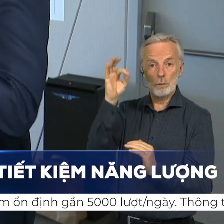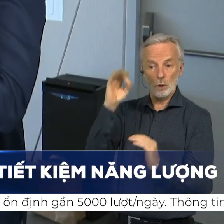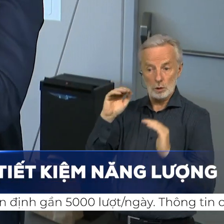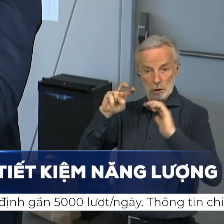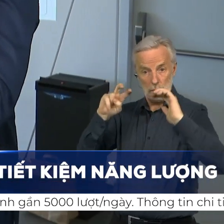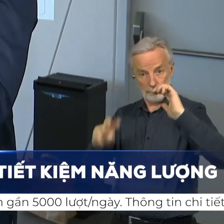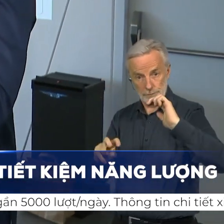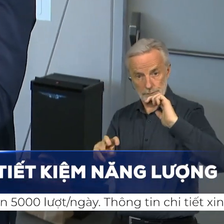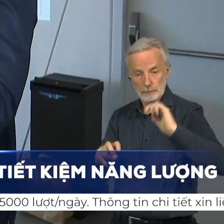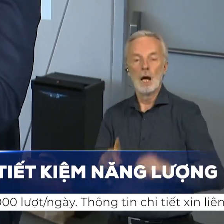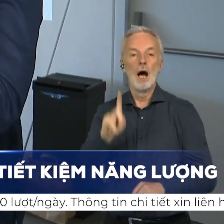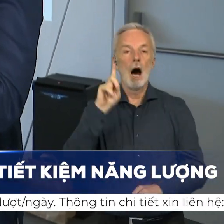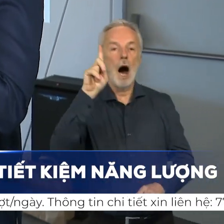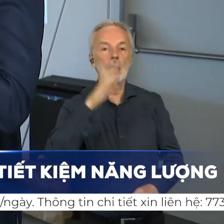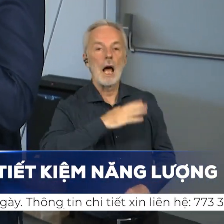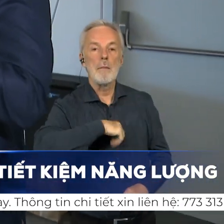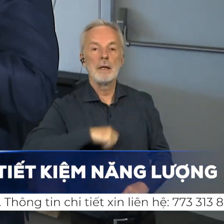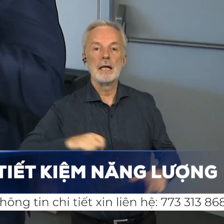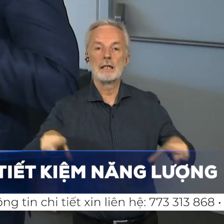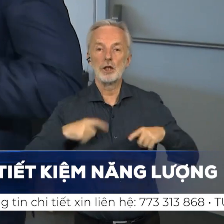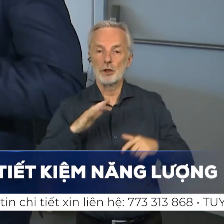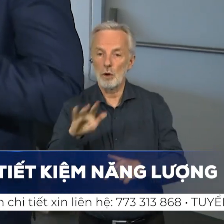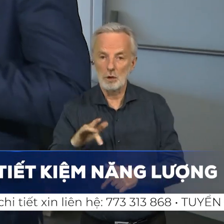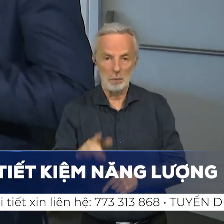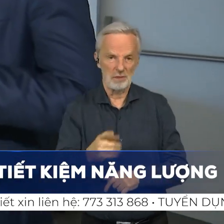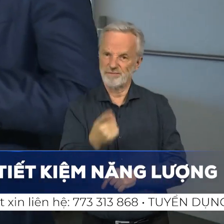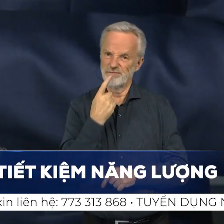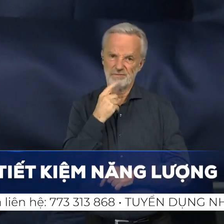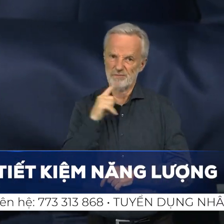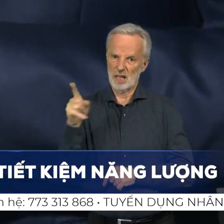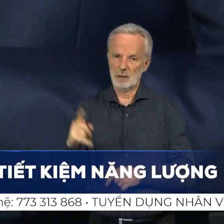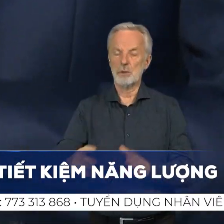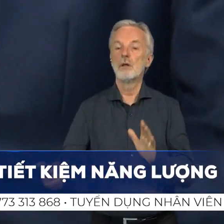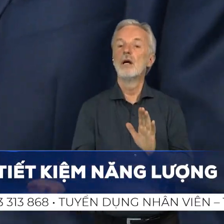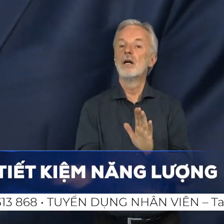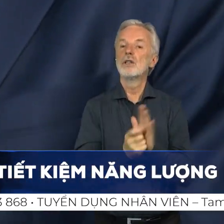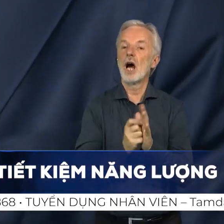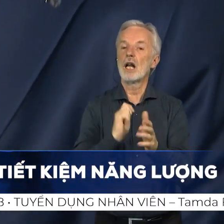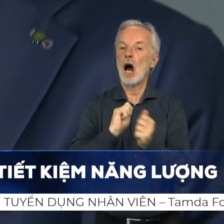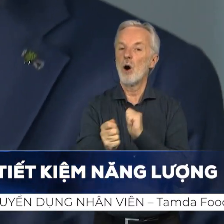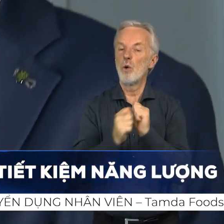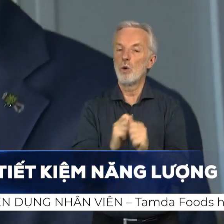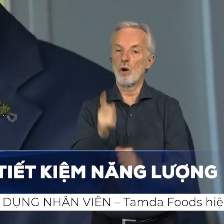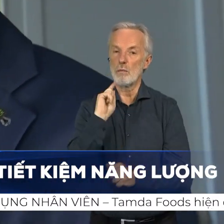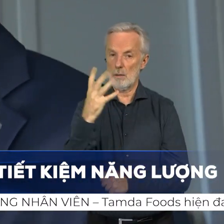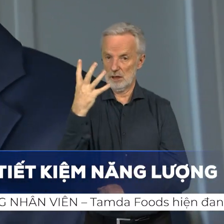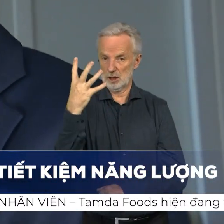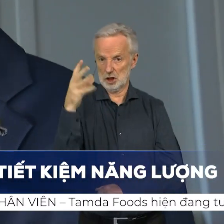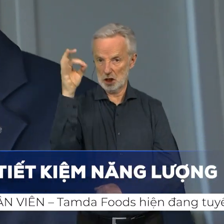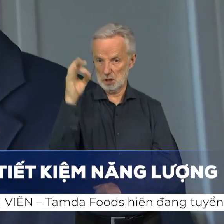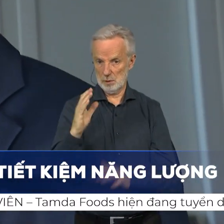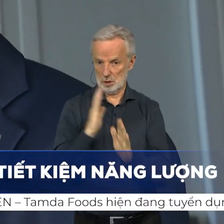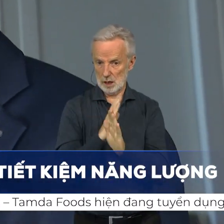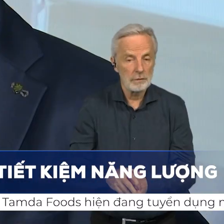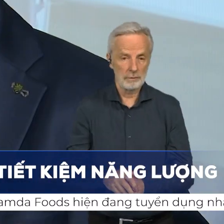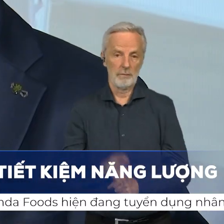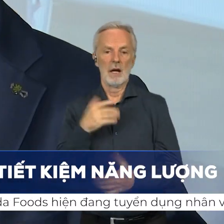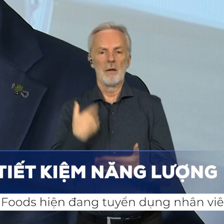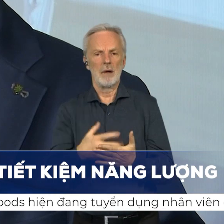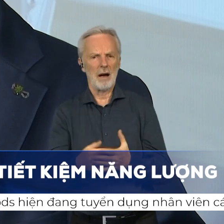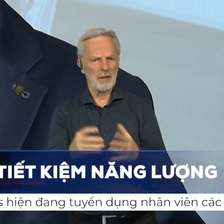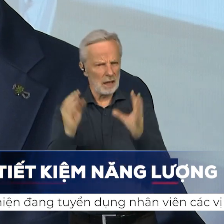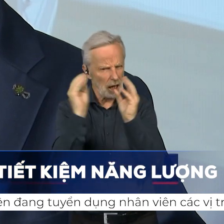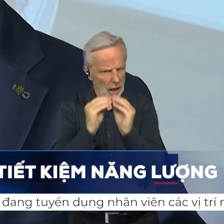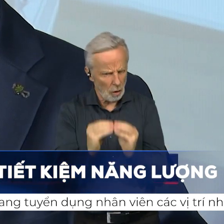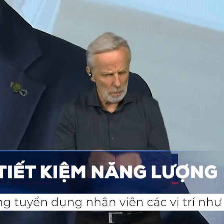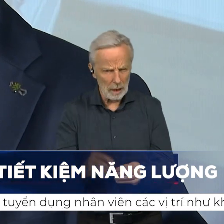trường đang lên kế hoạch để lãi suất cho sản phẩm ưu đãi mới rơi vào khoảng 4%, nhưng vẫn chưa rõ ai sẽ trả khoản ưu đãi này. Đó là sự kết